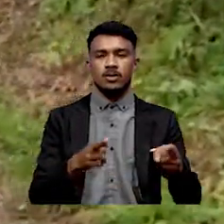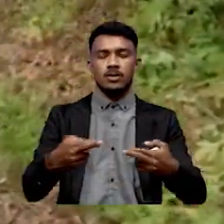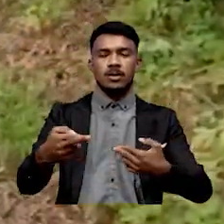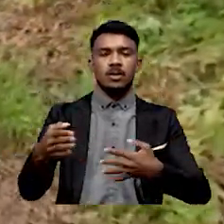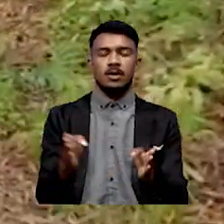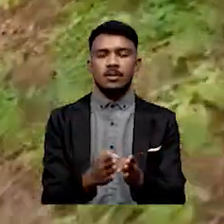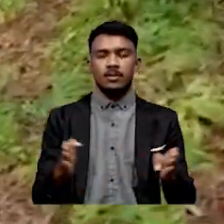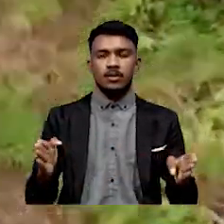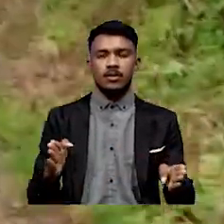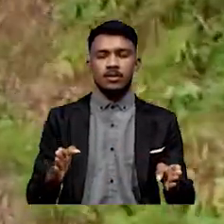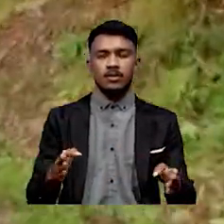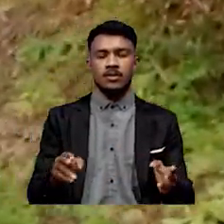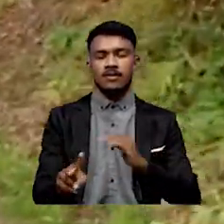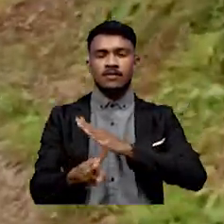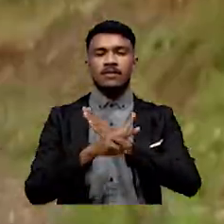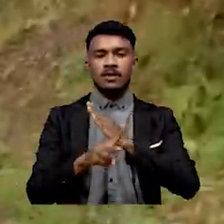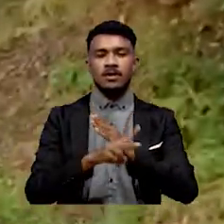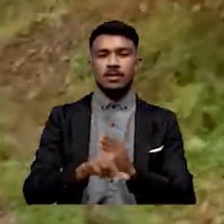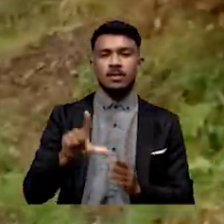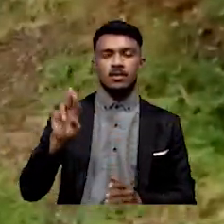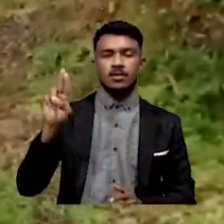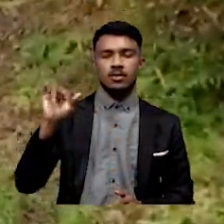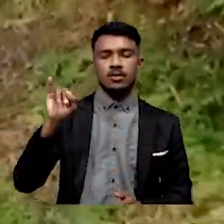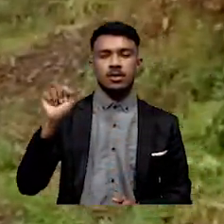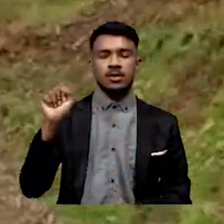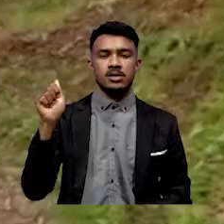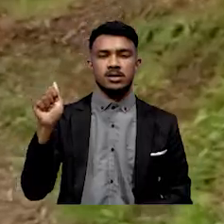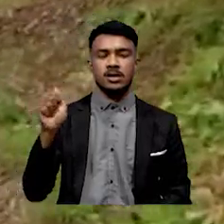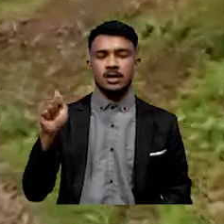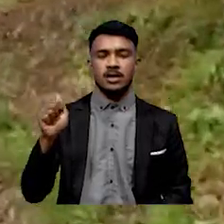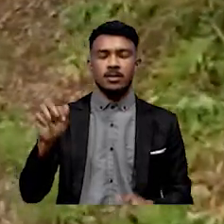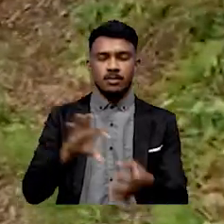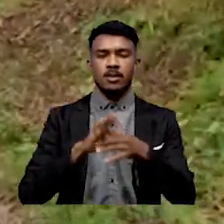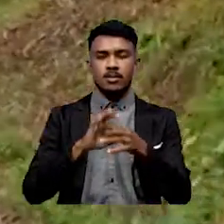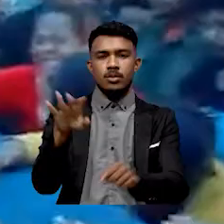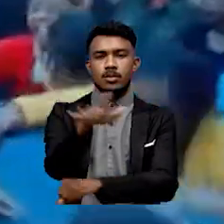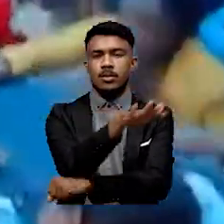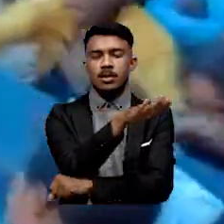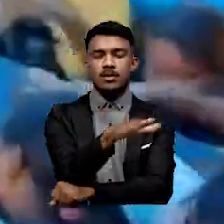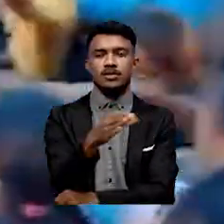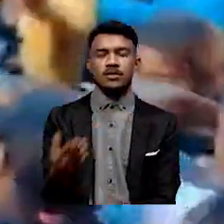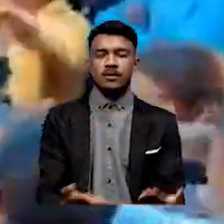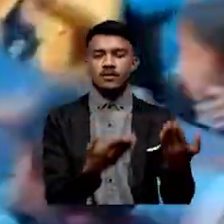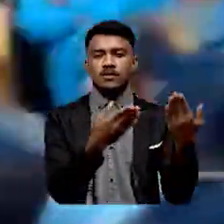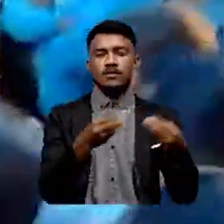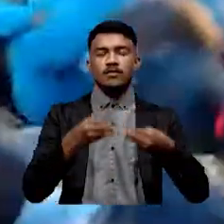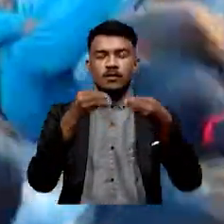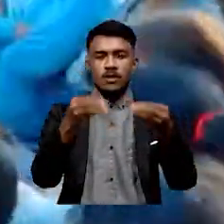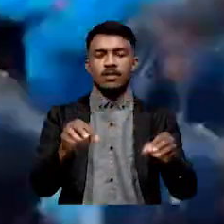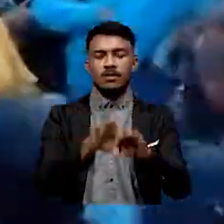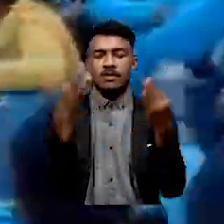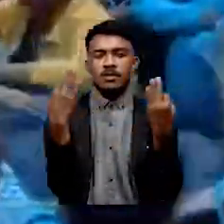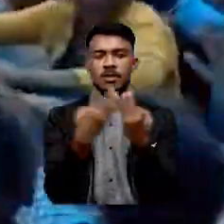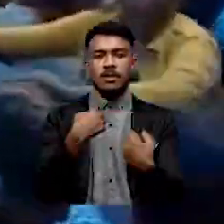vítima Luisa da Cunha neixin mate equipa servisu bombeiros ho comunidade recolha no entrega ona ba familia ho di halau ceremonia